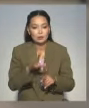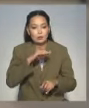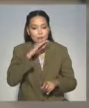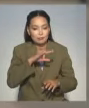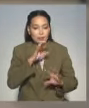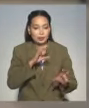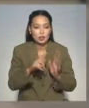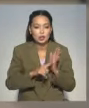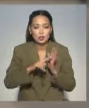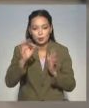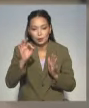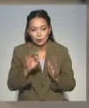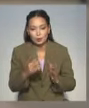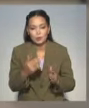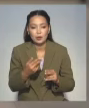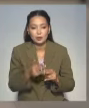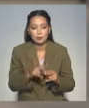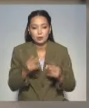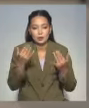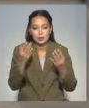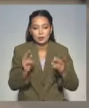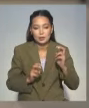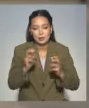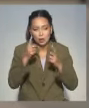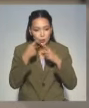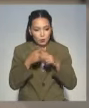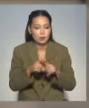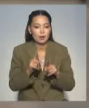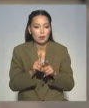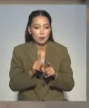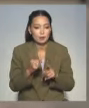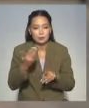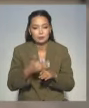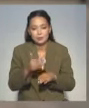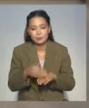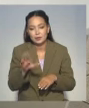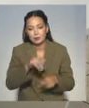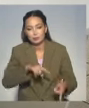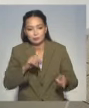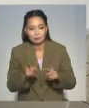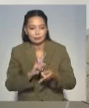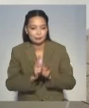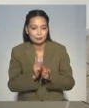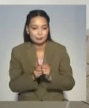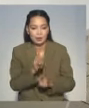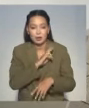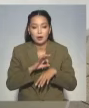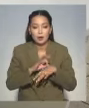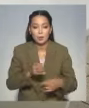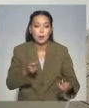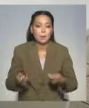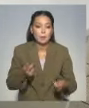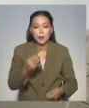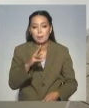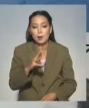сенімсіз. Зауыт жұмысы сол себепті тоқтады. Қазір зауыттың технологиялық қондырғылары біртіндеп көшіп жатыр. Қазмұнайгаз басқарма төрағасы